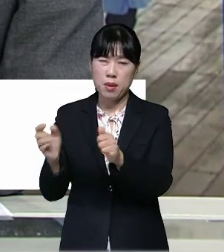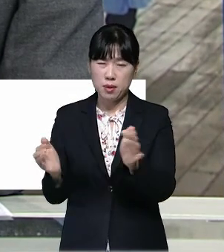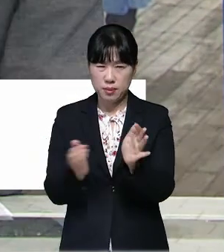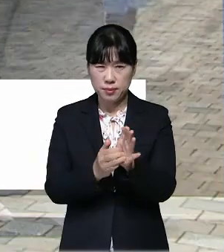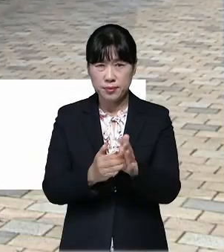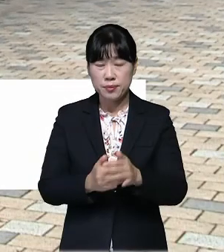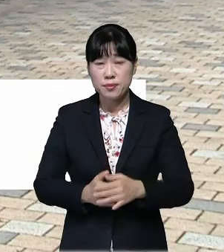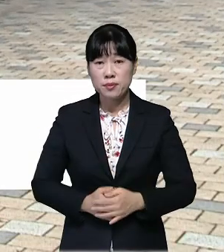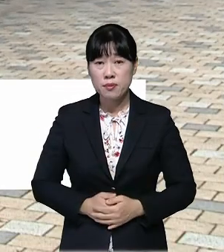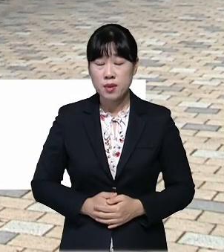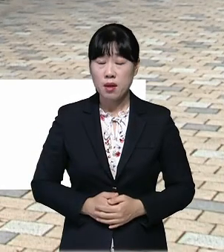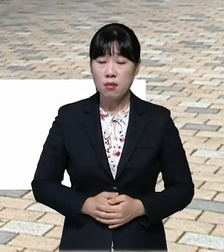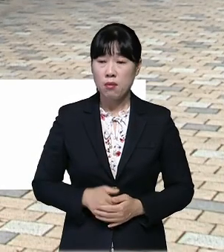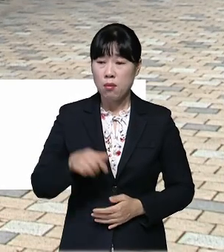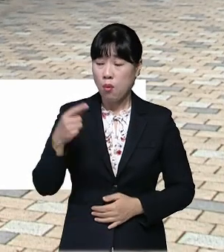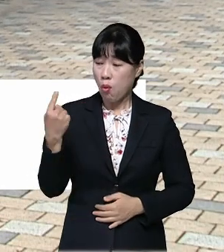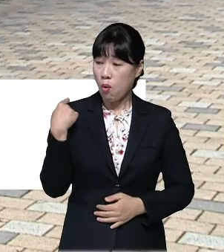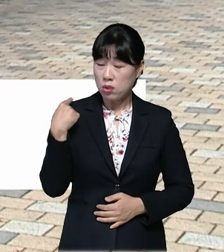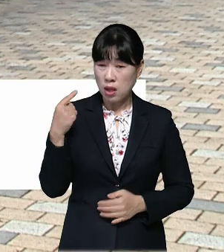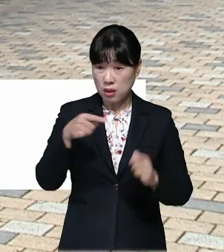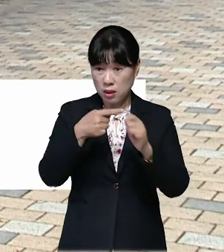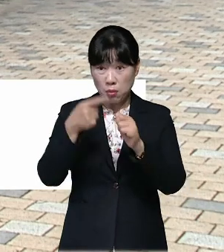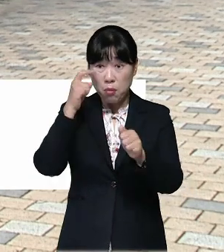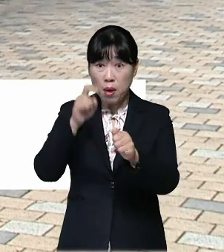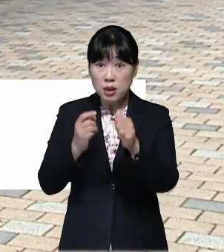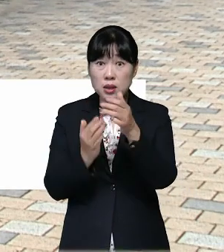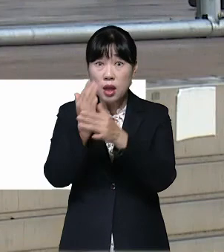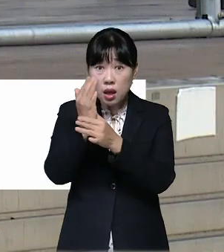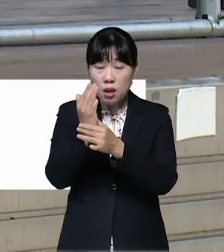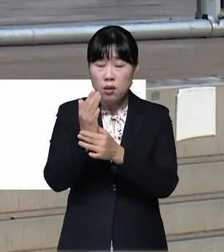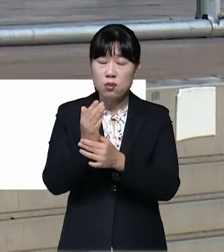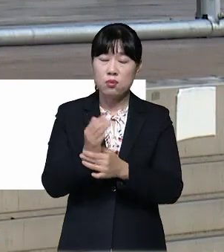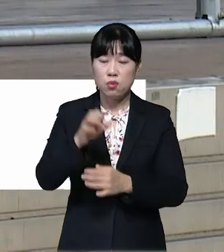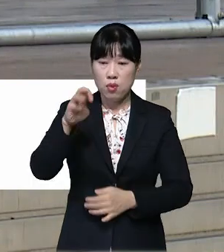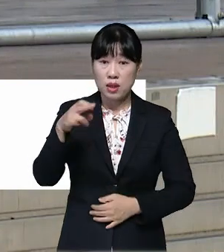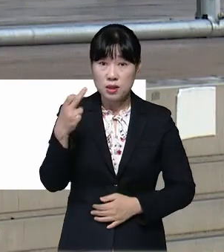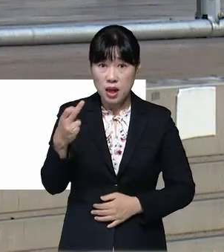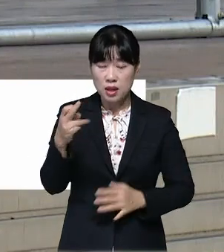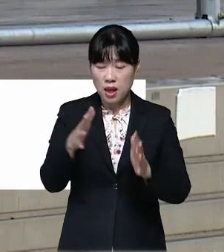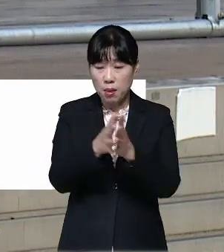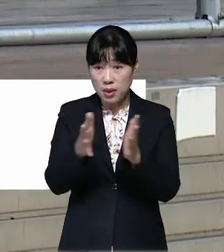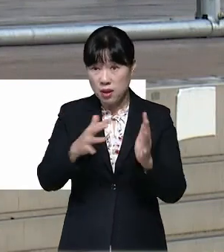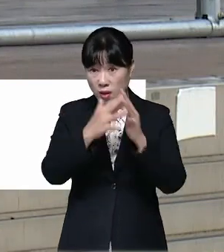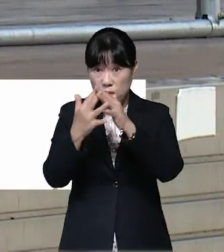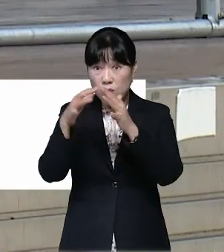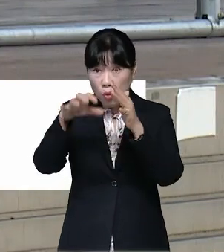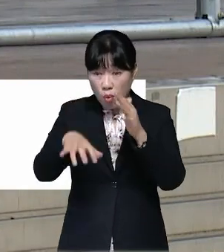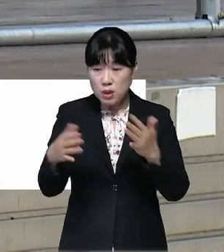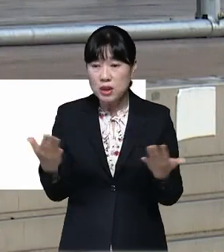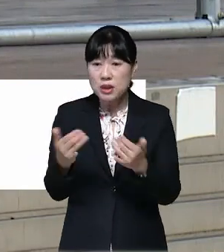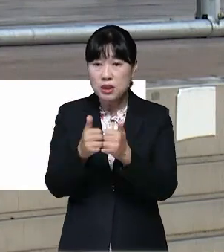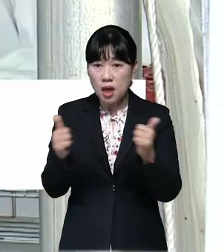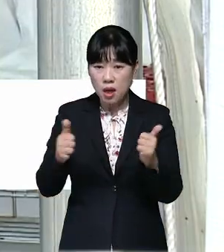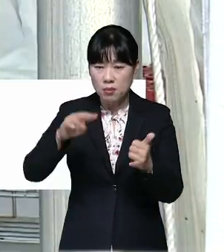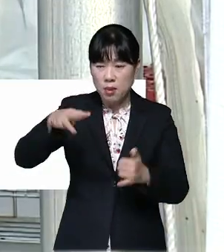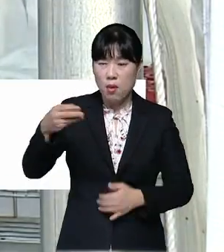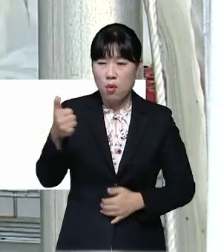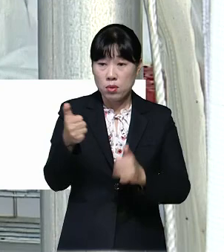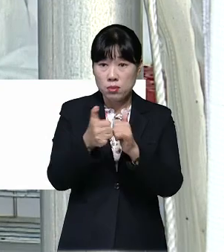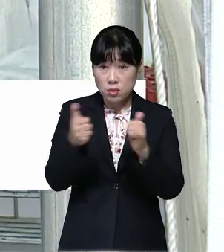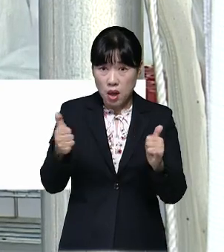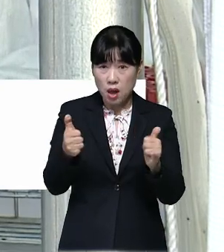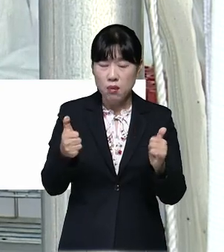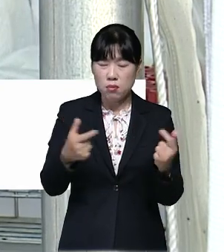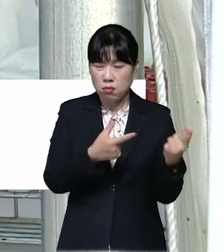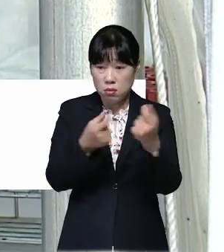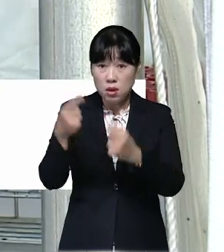확진됐습니다. 방역당국이 어제 첫 확진자가 나왔던 광주 광산구의 한 아파트 건설 현장 근로자 350여 명을